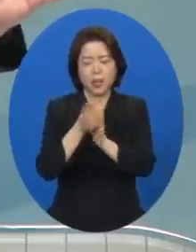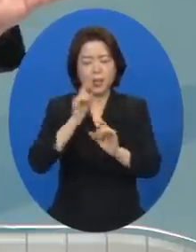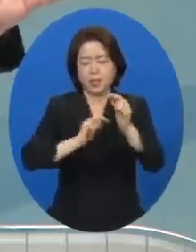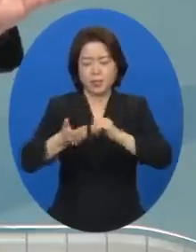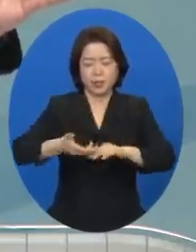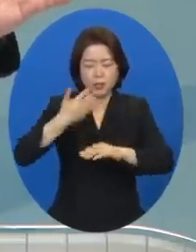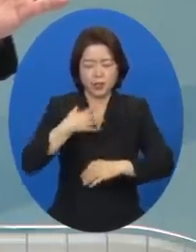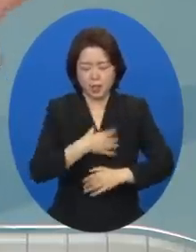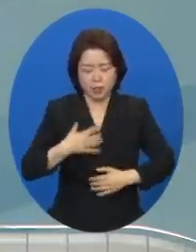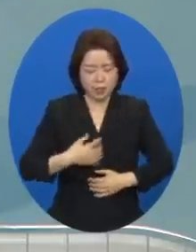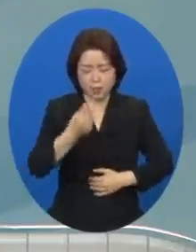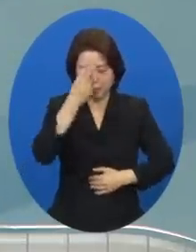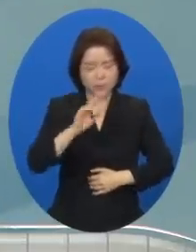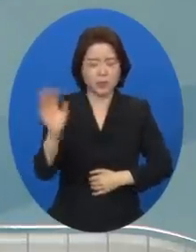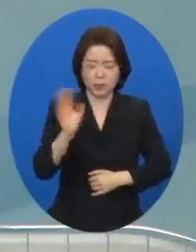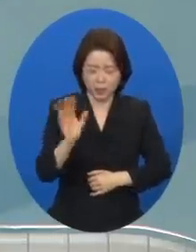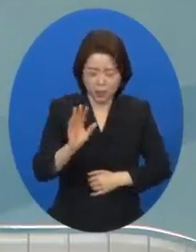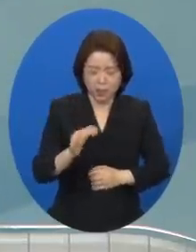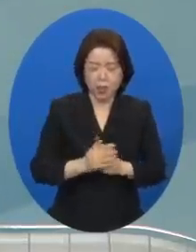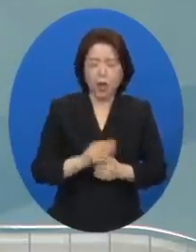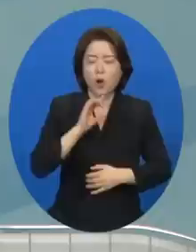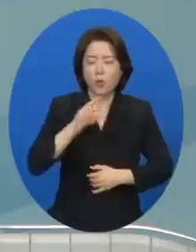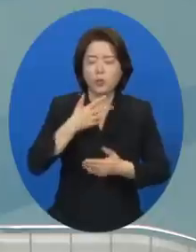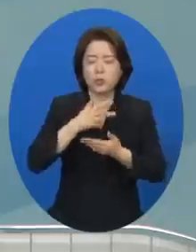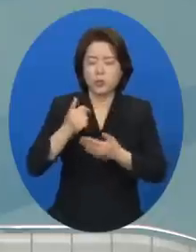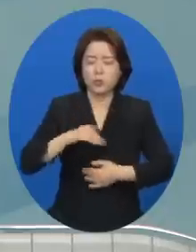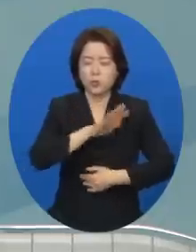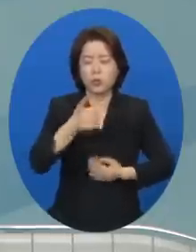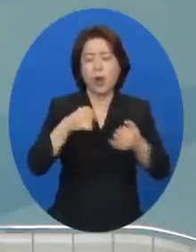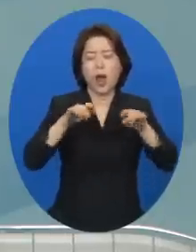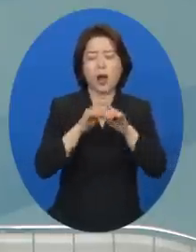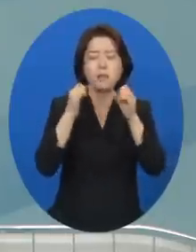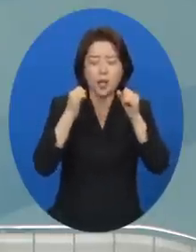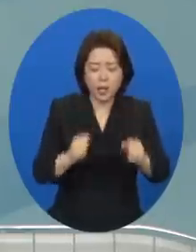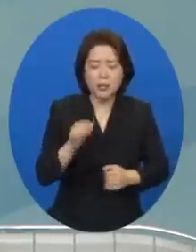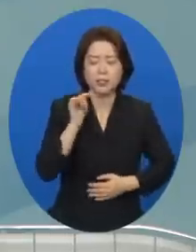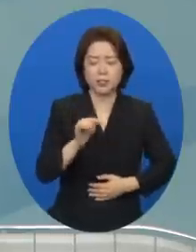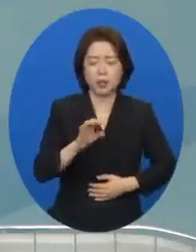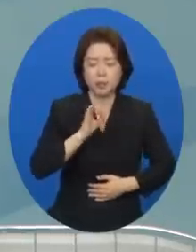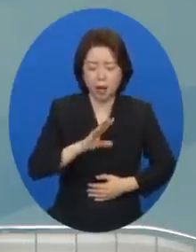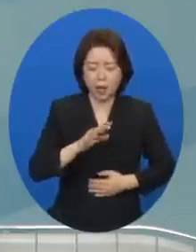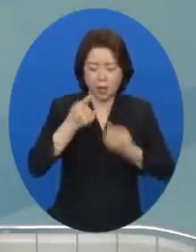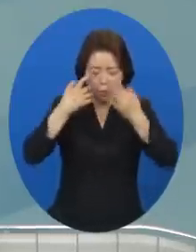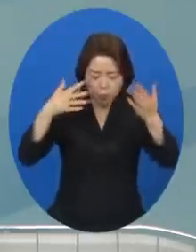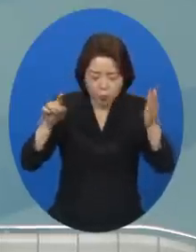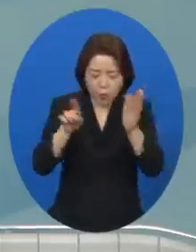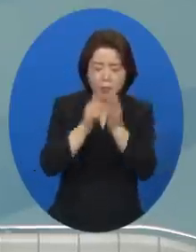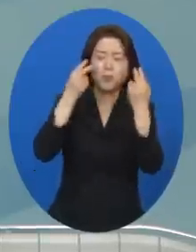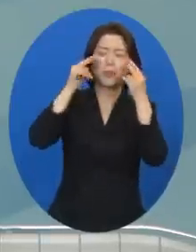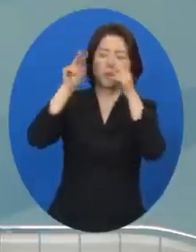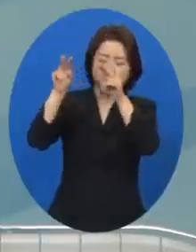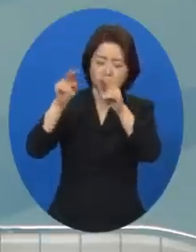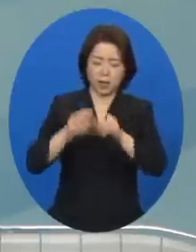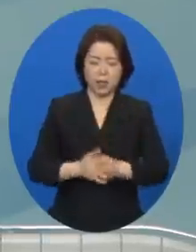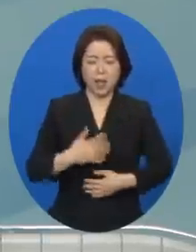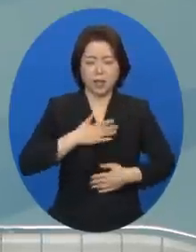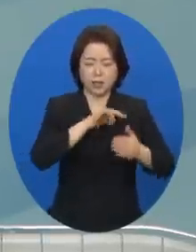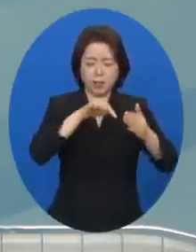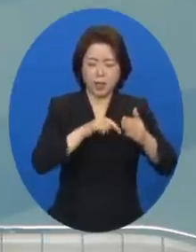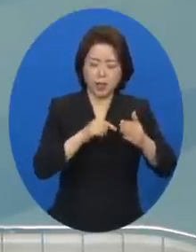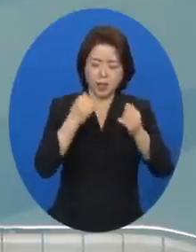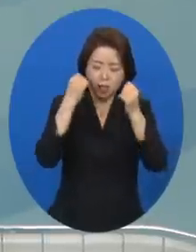않겠습니까 오직 주님이 우리와 함께 계신 만 분명하게 믿고 바라봅니다 내 안에 거하라